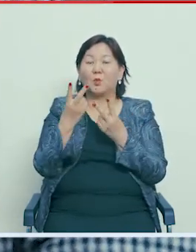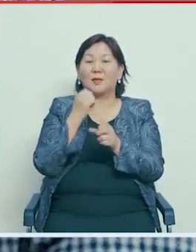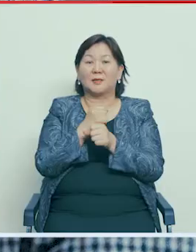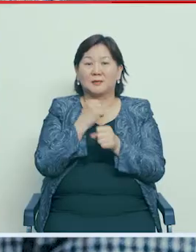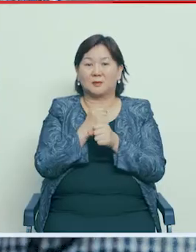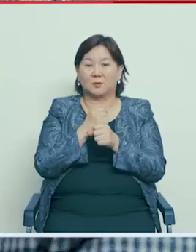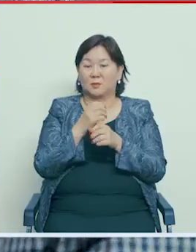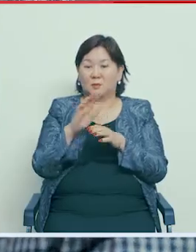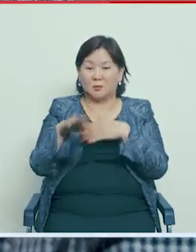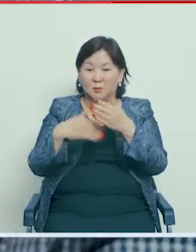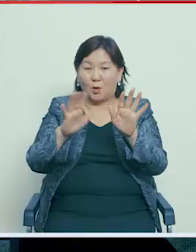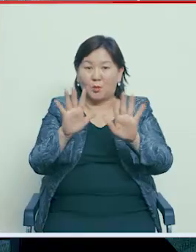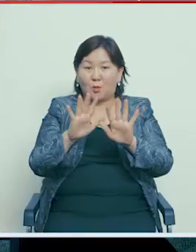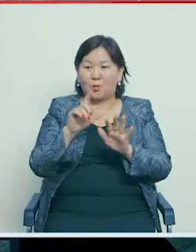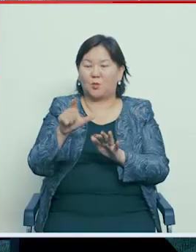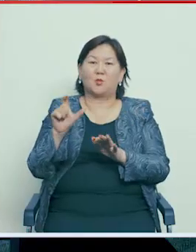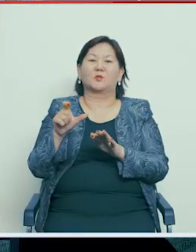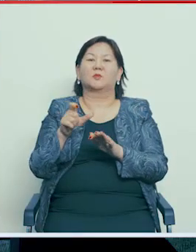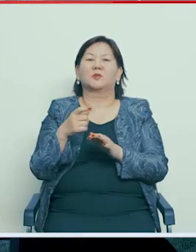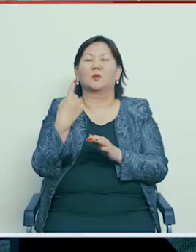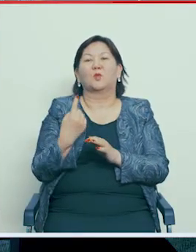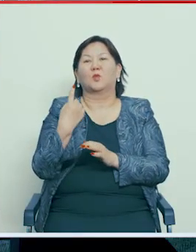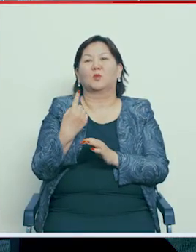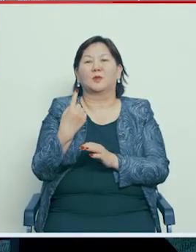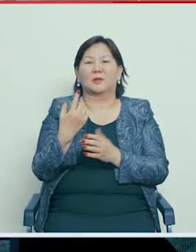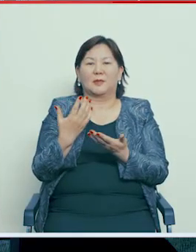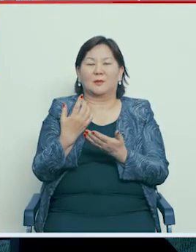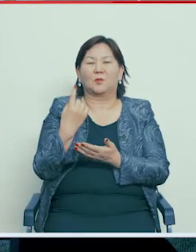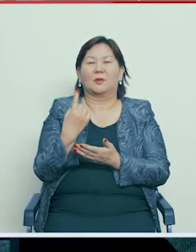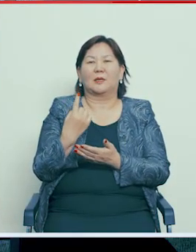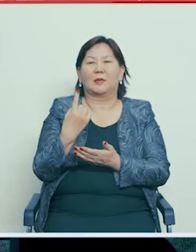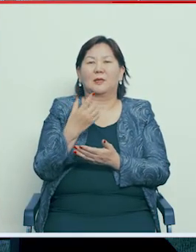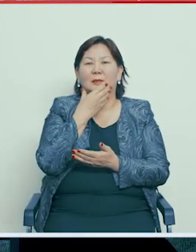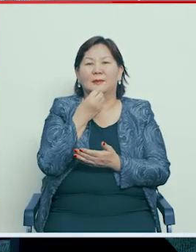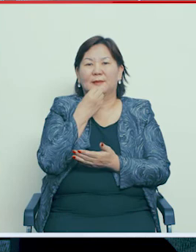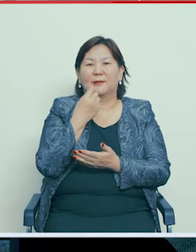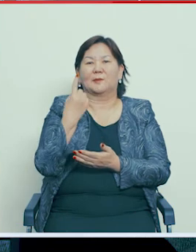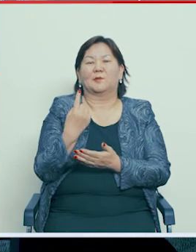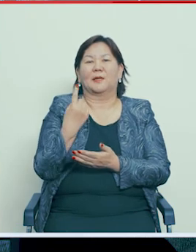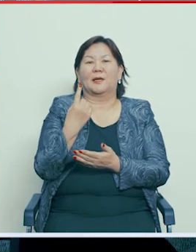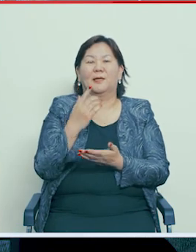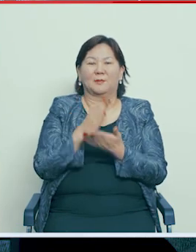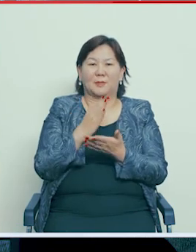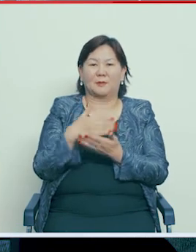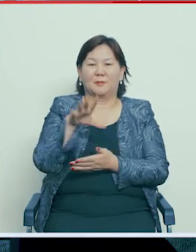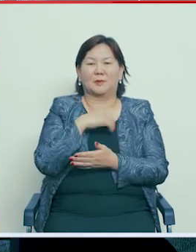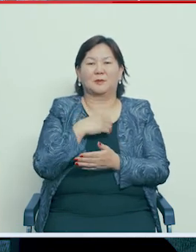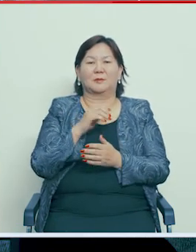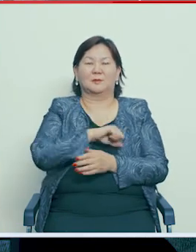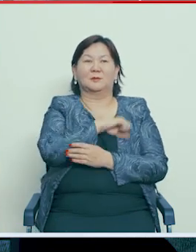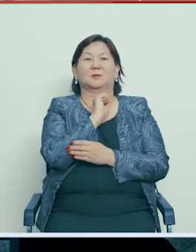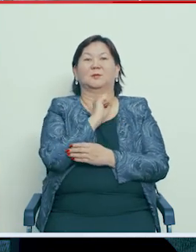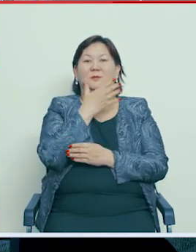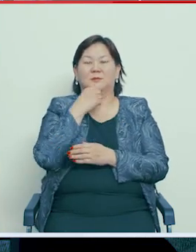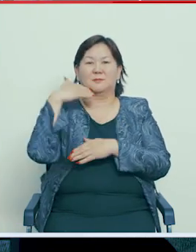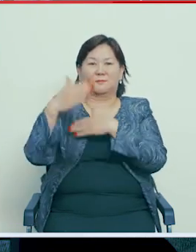одоо болоогүй байхад хүмүүс маань биднээс одоо ингээд тэрийг хүсээд энэ хүлээгээд одоо сайхан хүлээлтийг бий болгочоо бид нар тэрэн лөө одоо урам